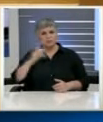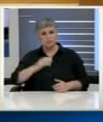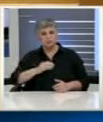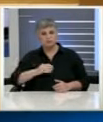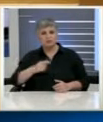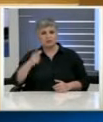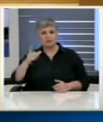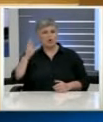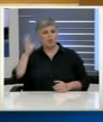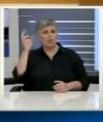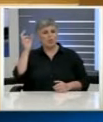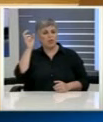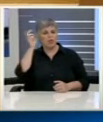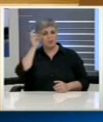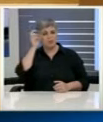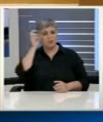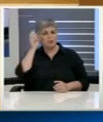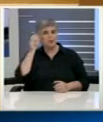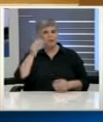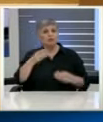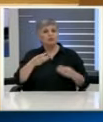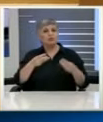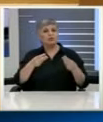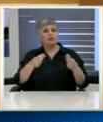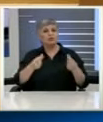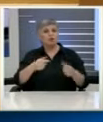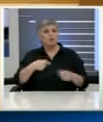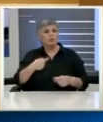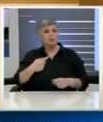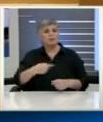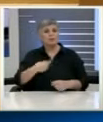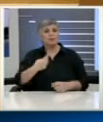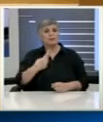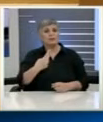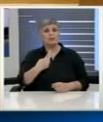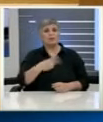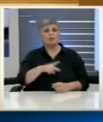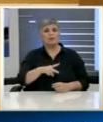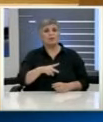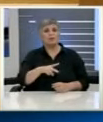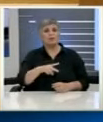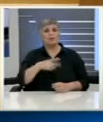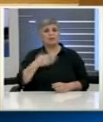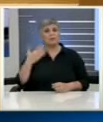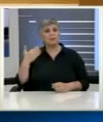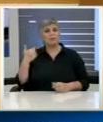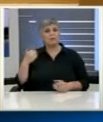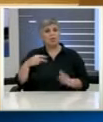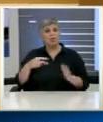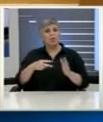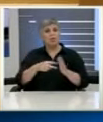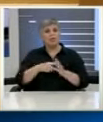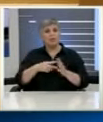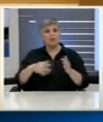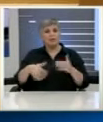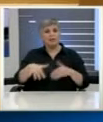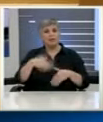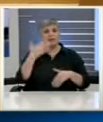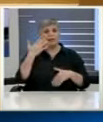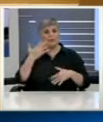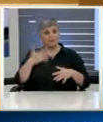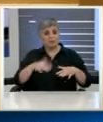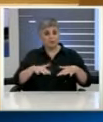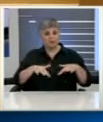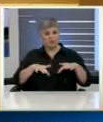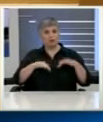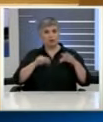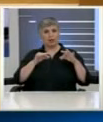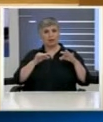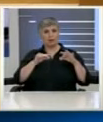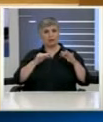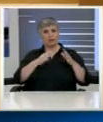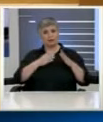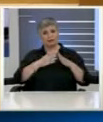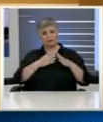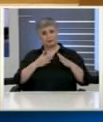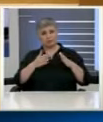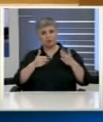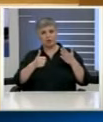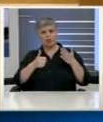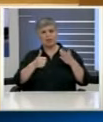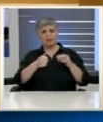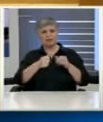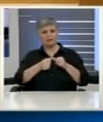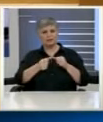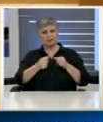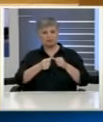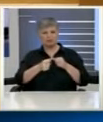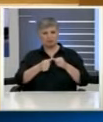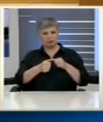σας και τον τρόπο με τον οποίον φερθήκαμε το πρώτο εξάμηνο του 2015 θέλω να δώσω και μία απάντηση γιατί έχω